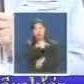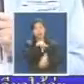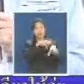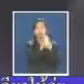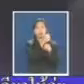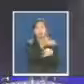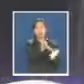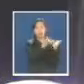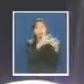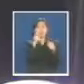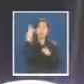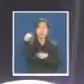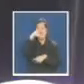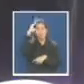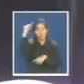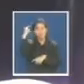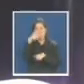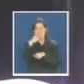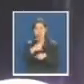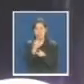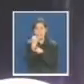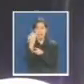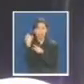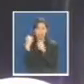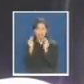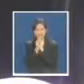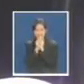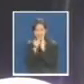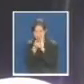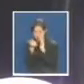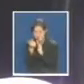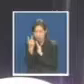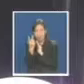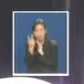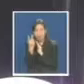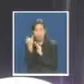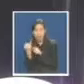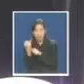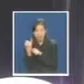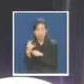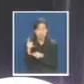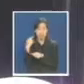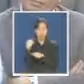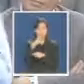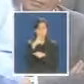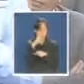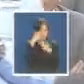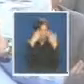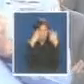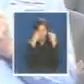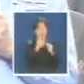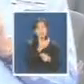2เสียงนะครับถามว่าหลังจากนั้นเกิดอะไรขึ้นครับพลเอกชวลิตลาออก